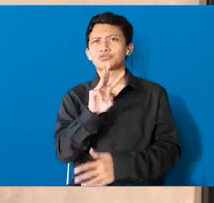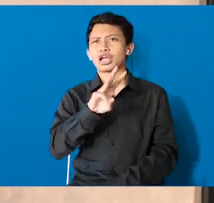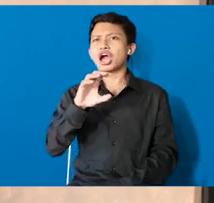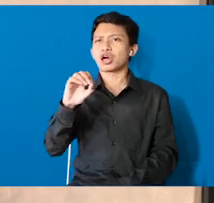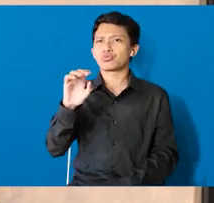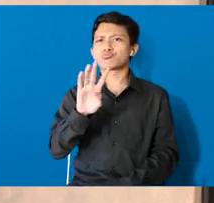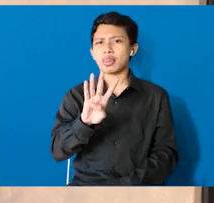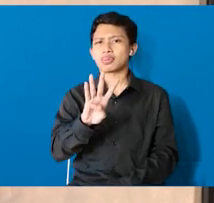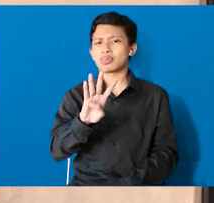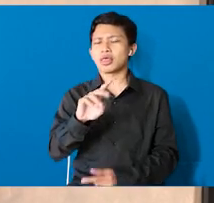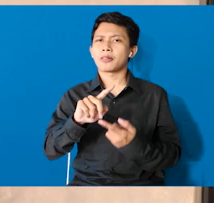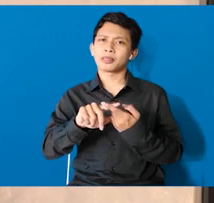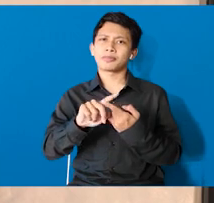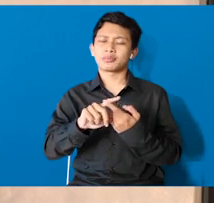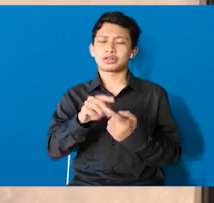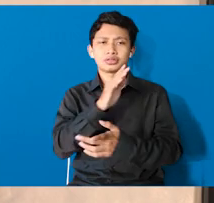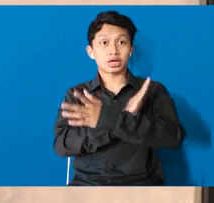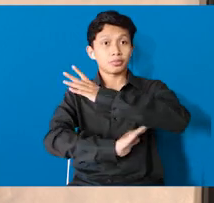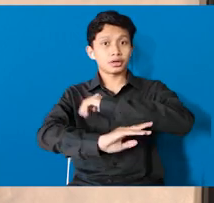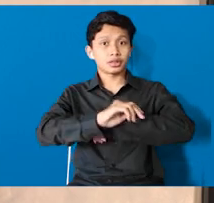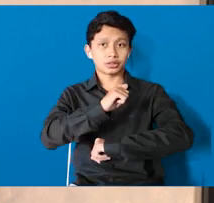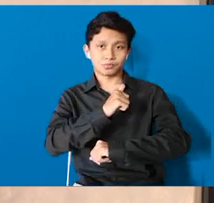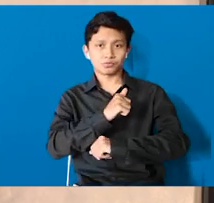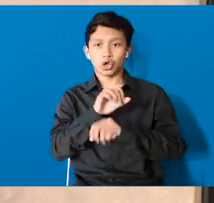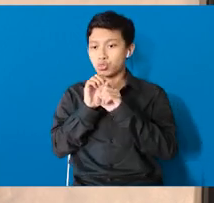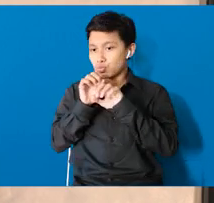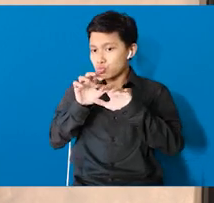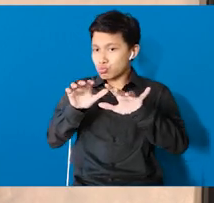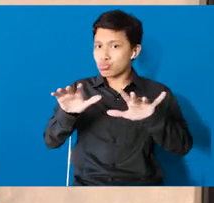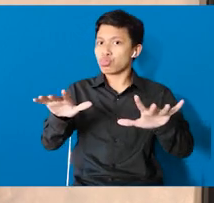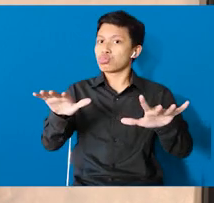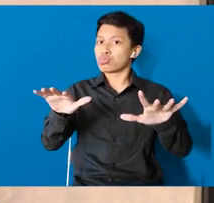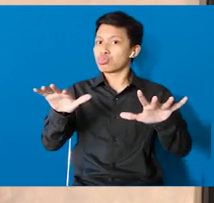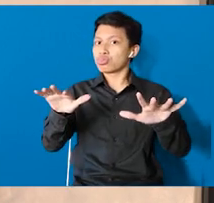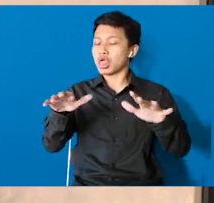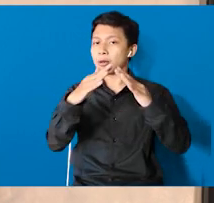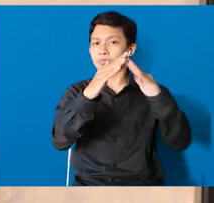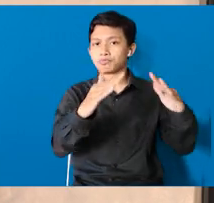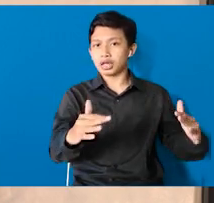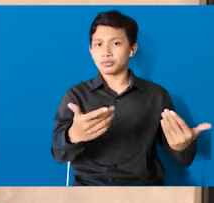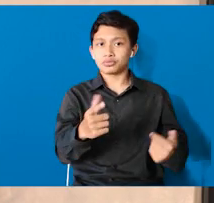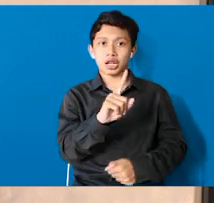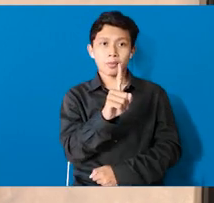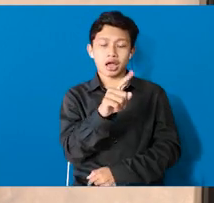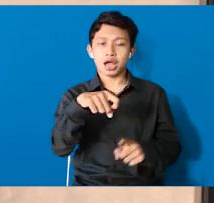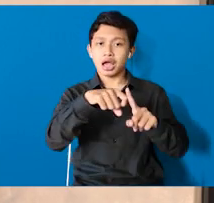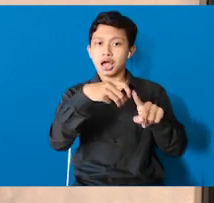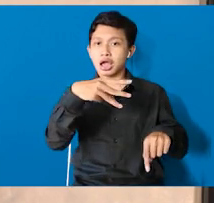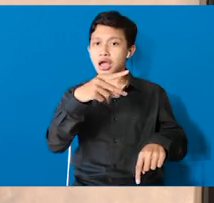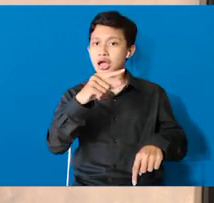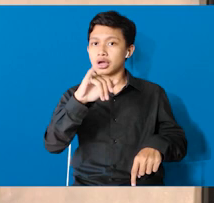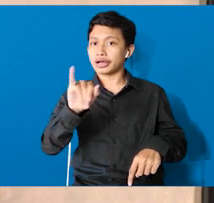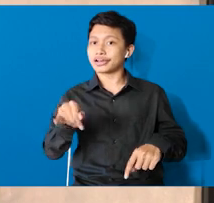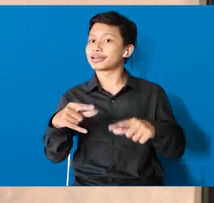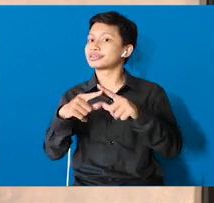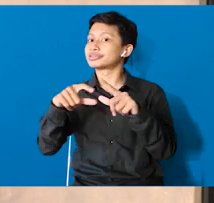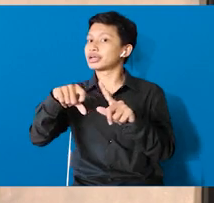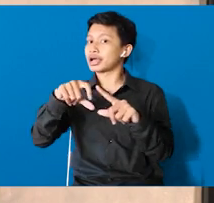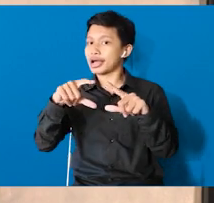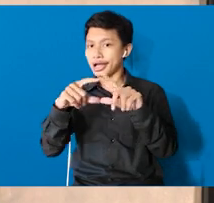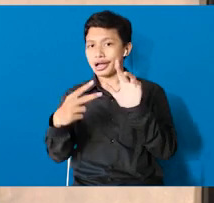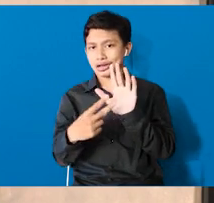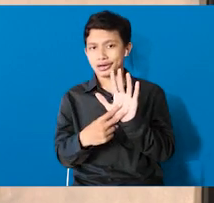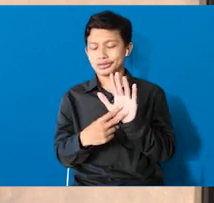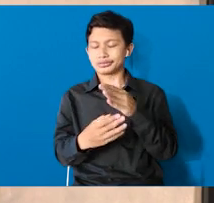304 teman-teman difabel yang tersebar di 4 kalurahan yang ada di wilayah kerja kami. Lalu teman-teman